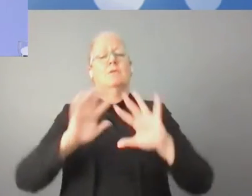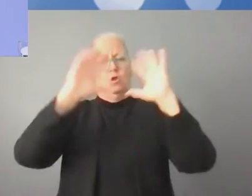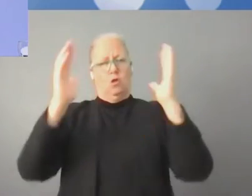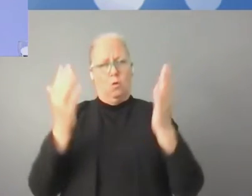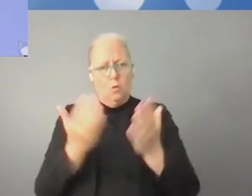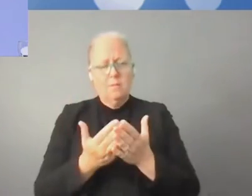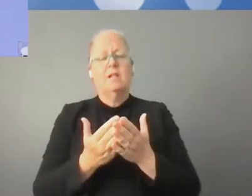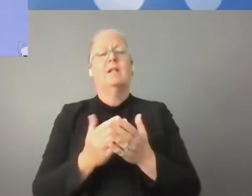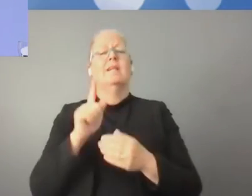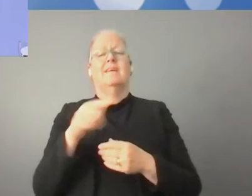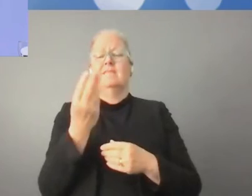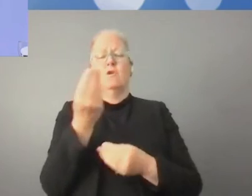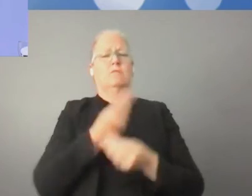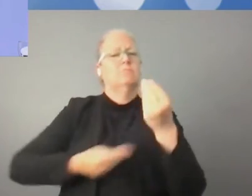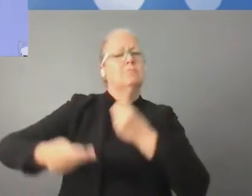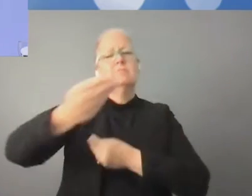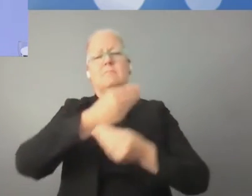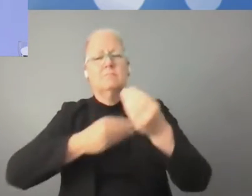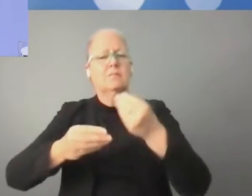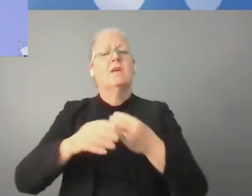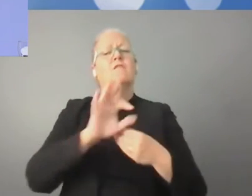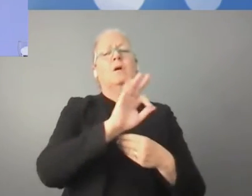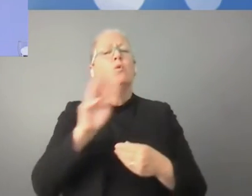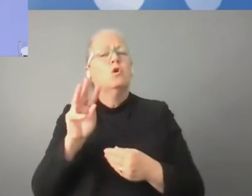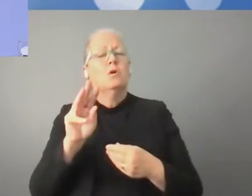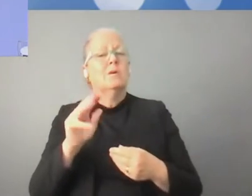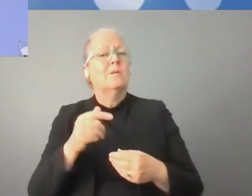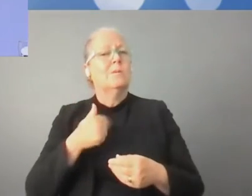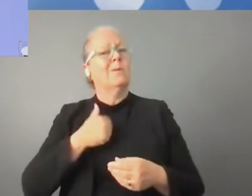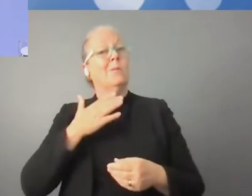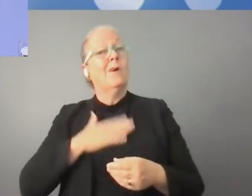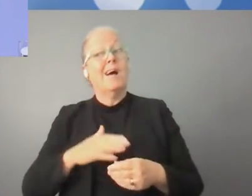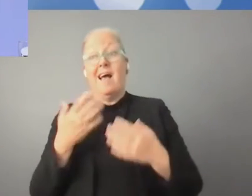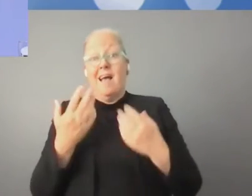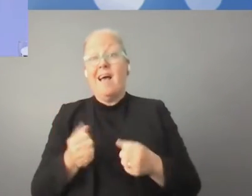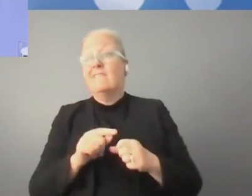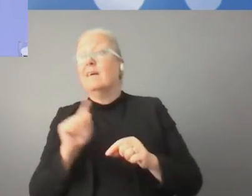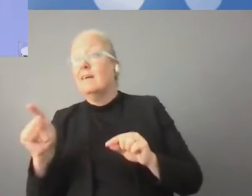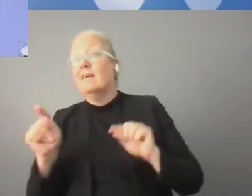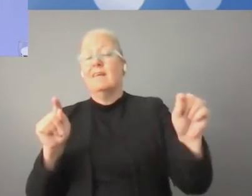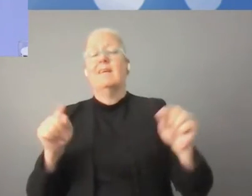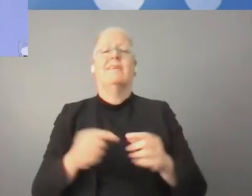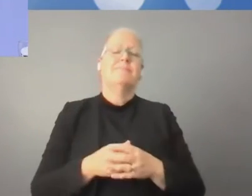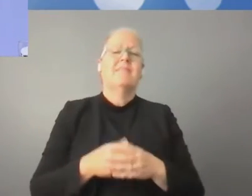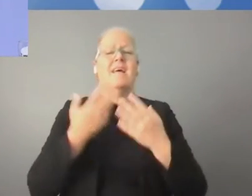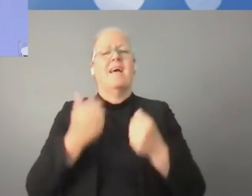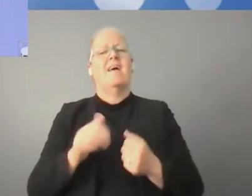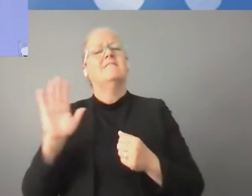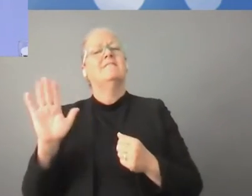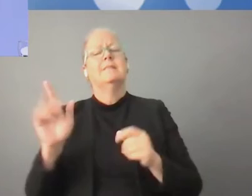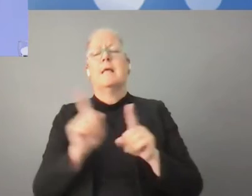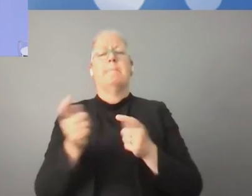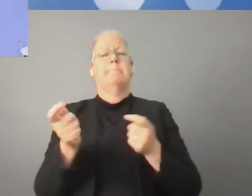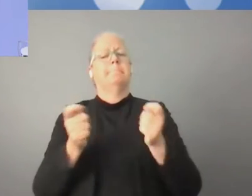ввести такие глобальные рамки. И этот процесс уже начался в разных местах.